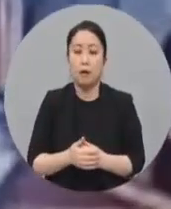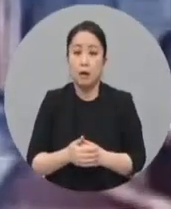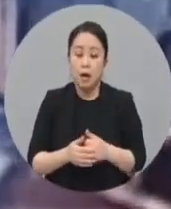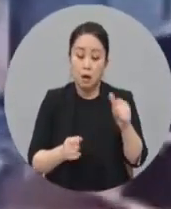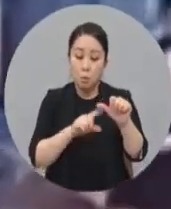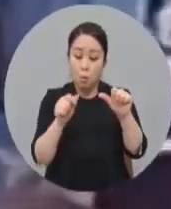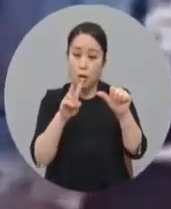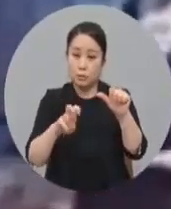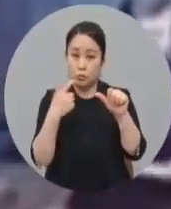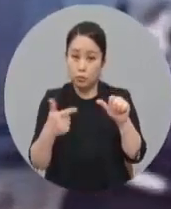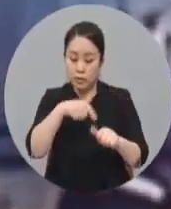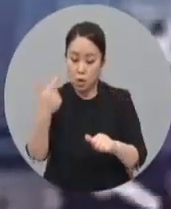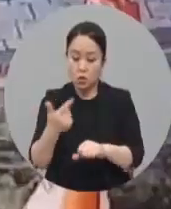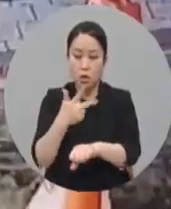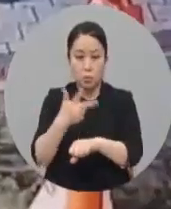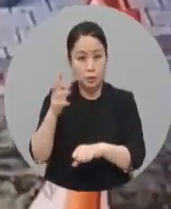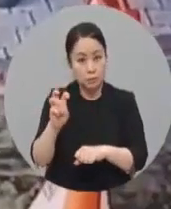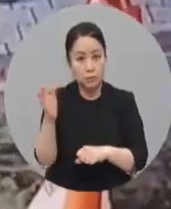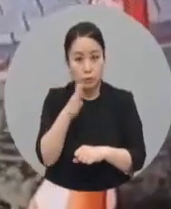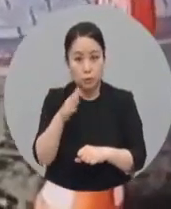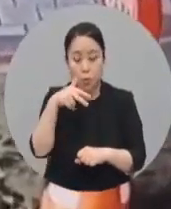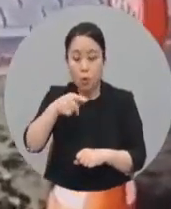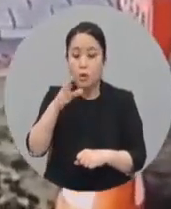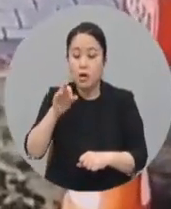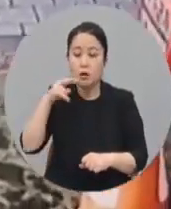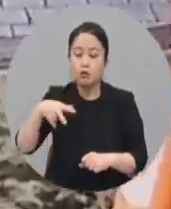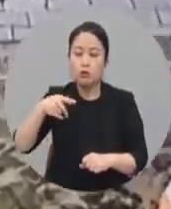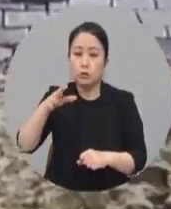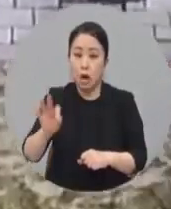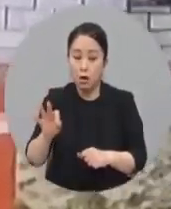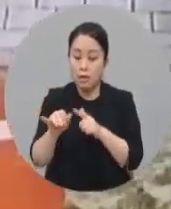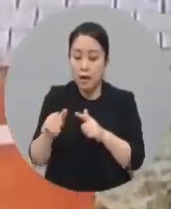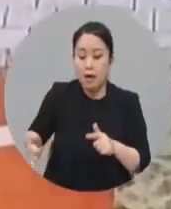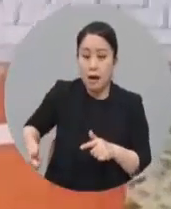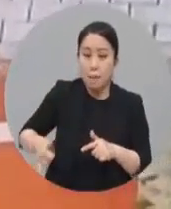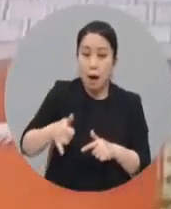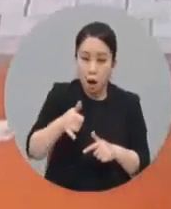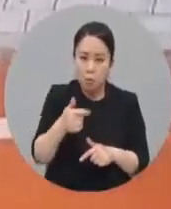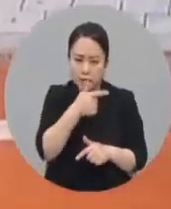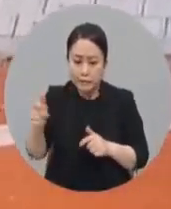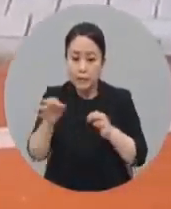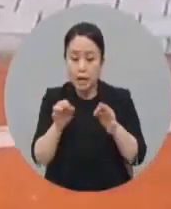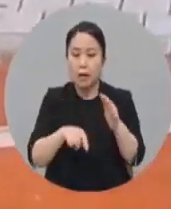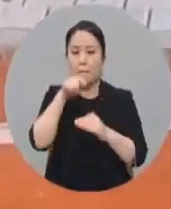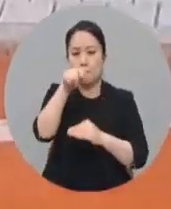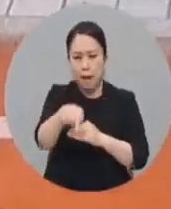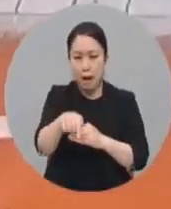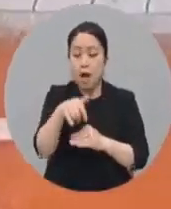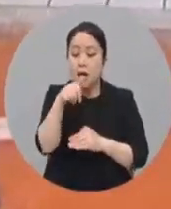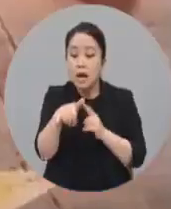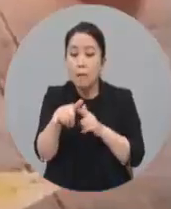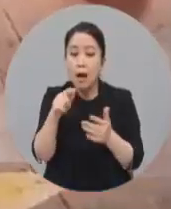지난달 26일 오후 7시 반쯤 정유정이 한 손에 가방을 들고 대형 잡화점을 빠져나옵니다. 가방 안에